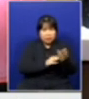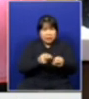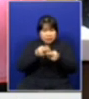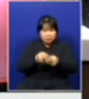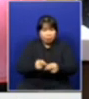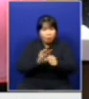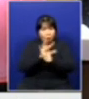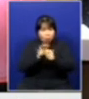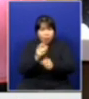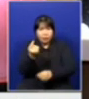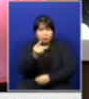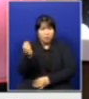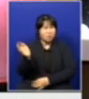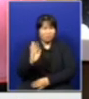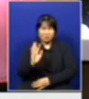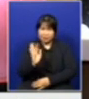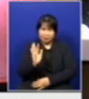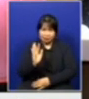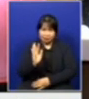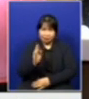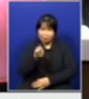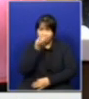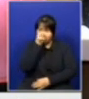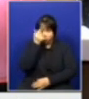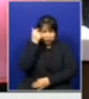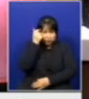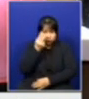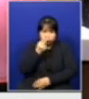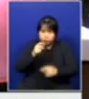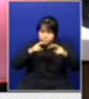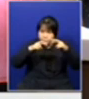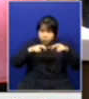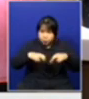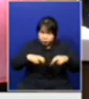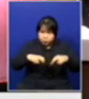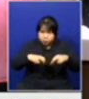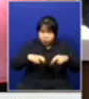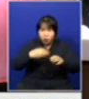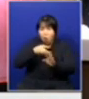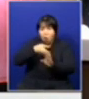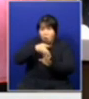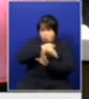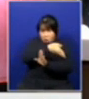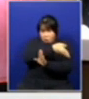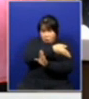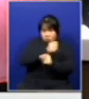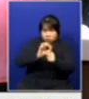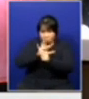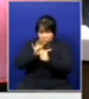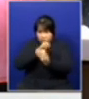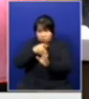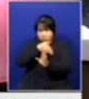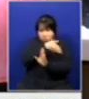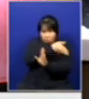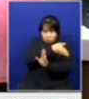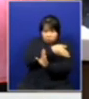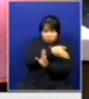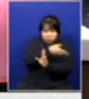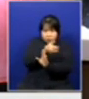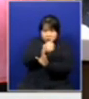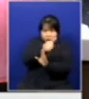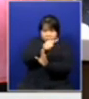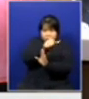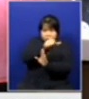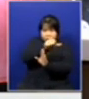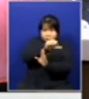ได้ค่ะเพราะถ้าเราดูให้ดีค่ะก่อนที่จะเกิดวิกฤตโควิดเศรษฐกิจของไทยของเราก็เริ่มที่จะแย่แล้วค่ะเศรษ